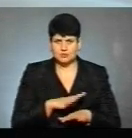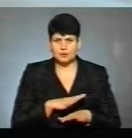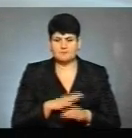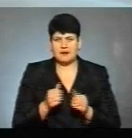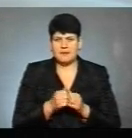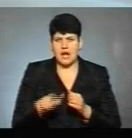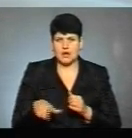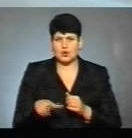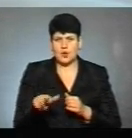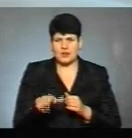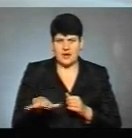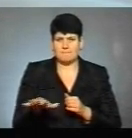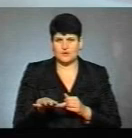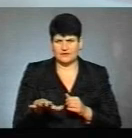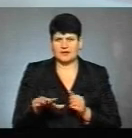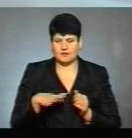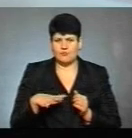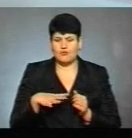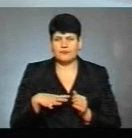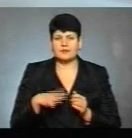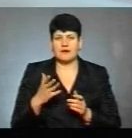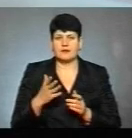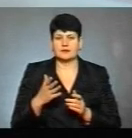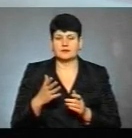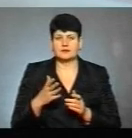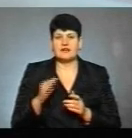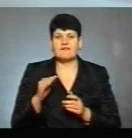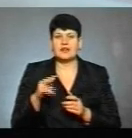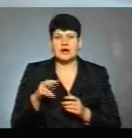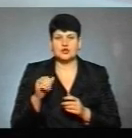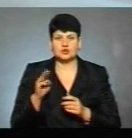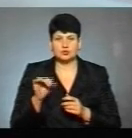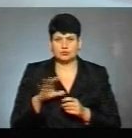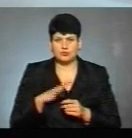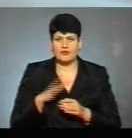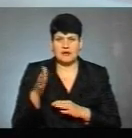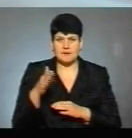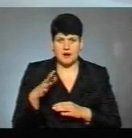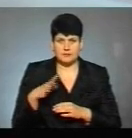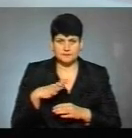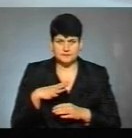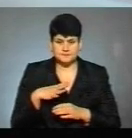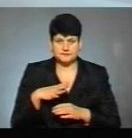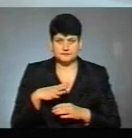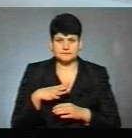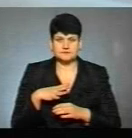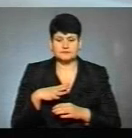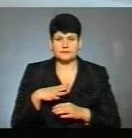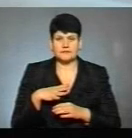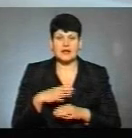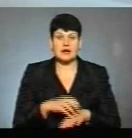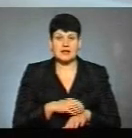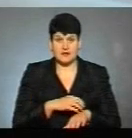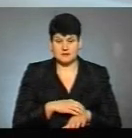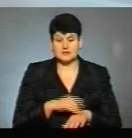дорозі. На подвір'ї він ніби лісгосп, але був цей флашток і прапор там палахкотів радянський,